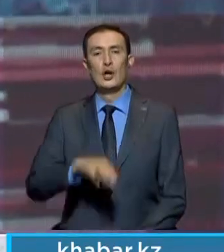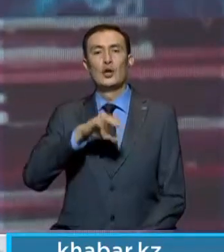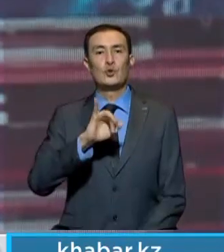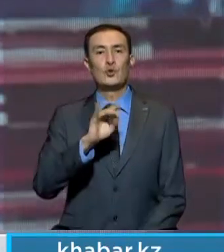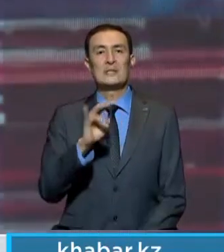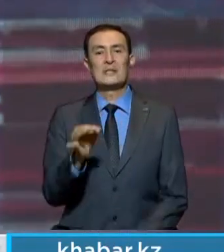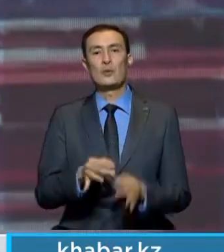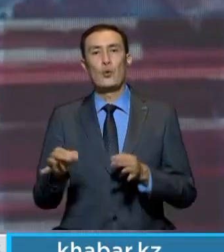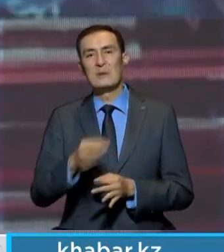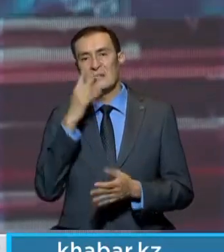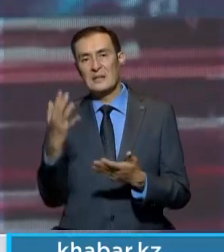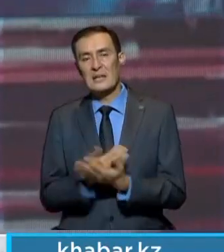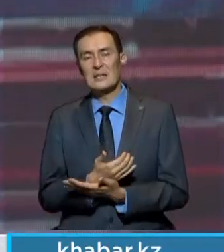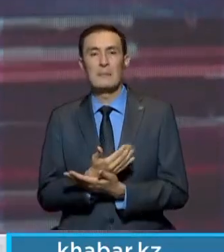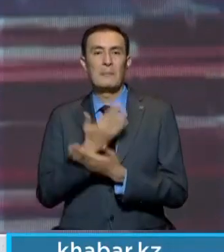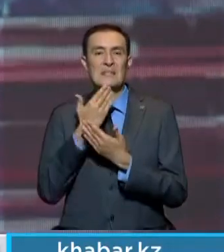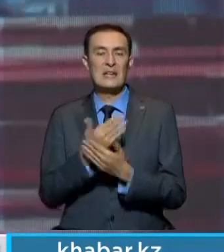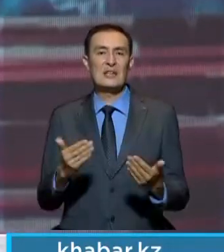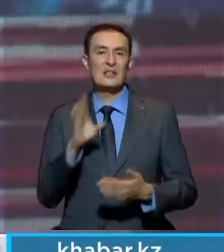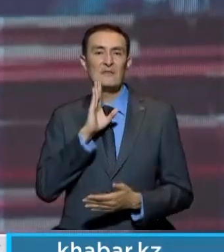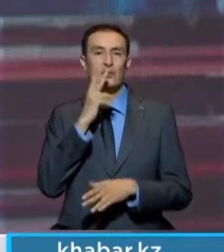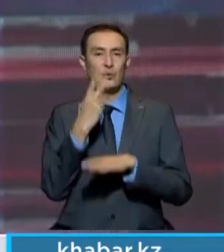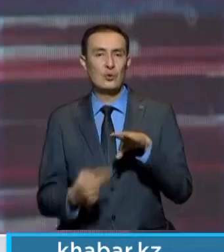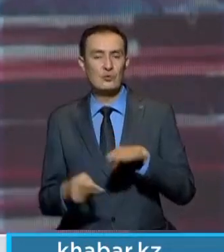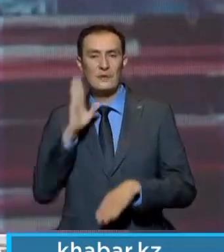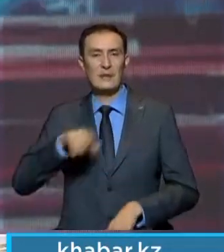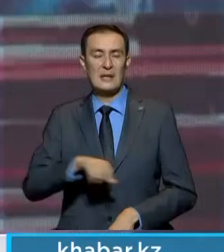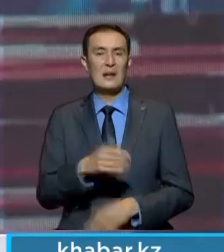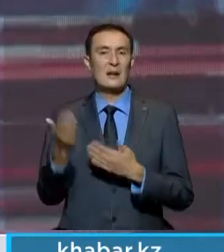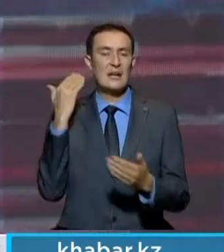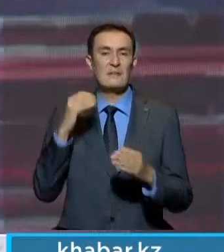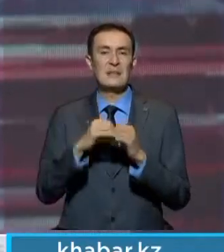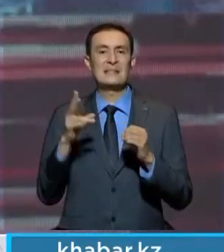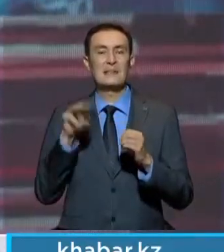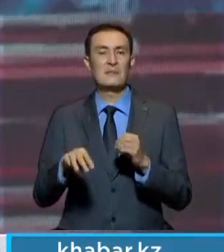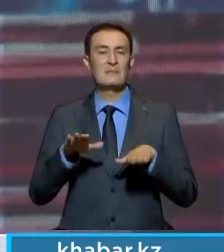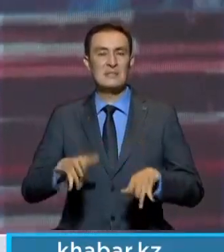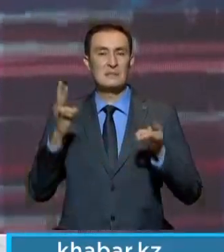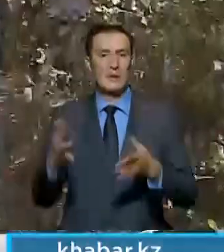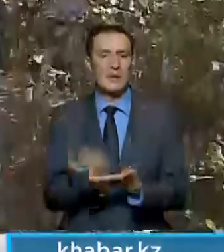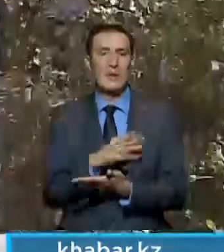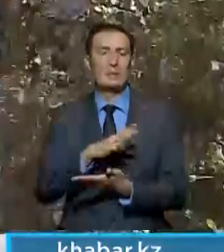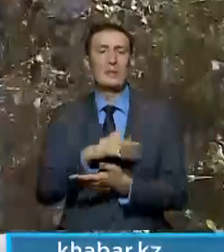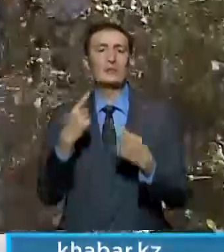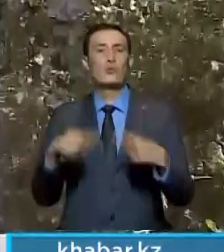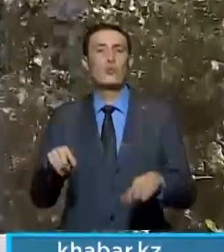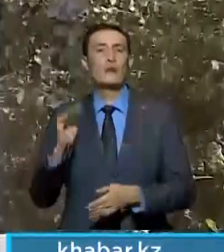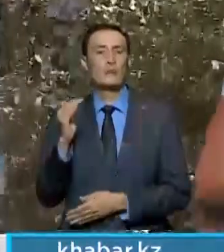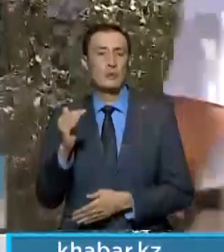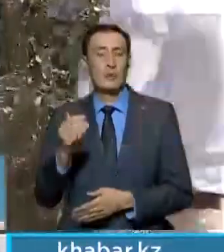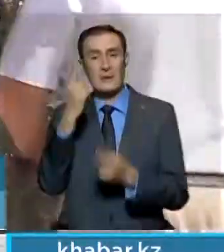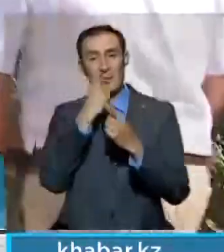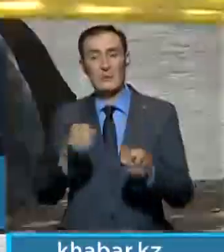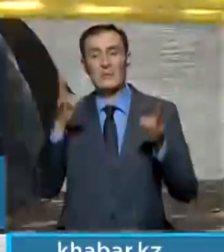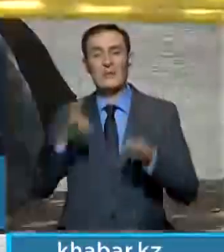Башкортостанской области найдено тело последней утонувшей девочки в Сырдарье. Ранее в 15 километрах от места происшествия спасатели обнаружили тело другого ребенка.